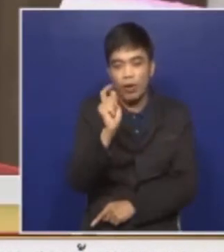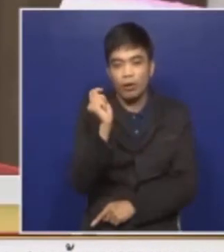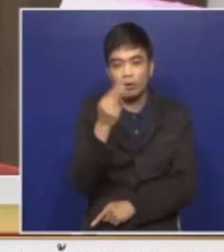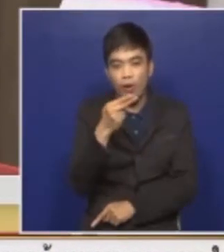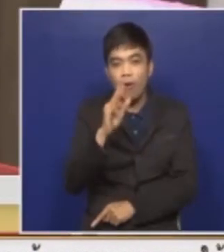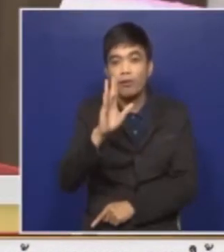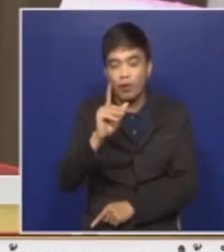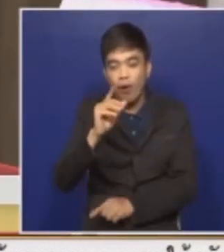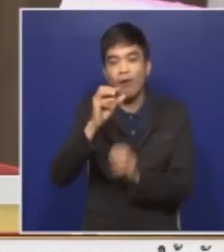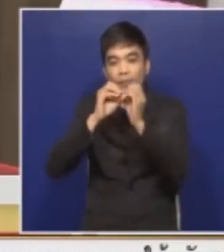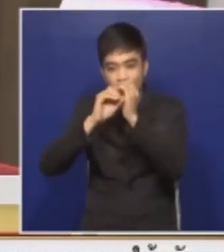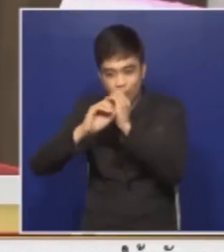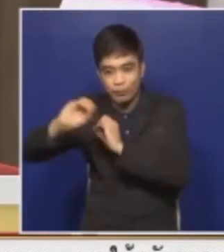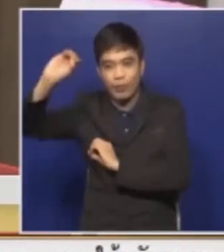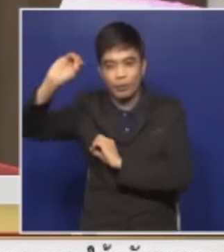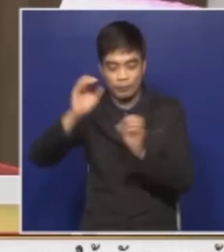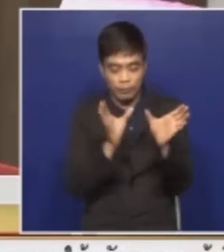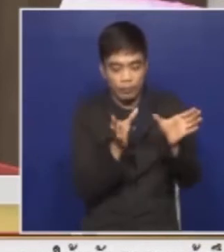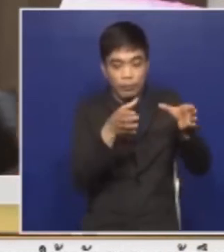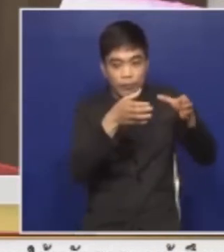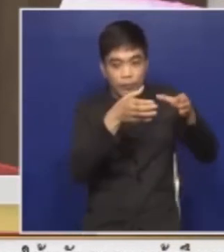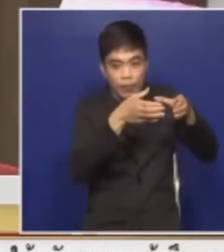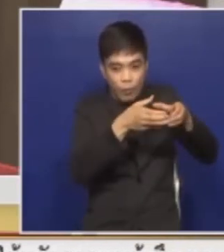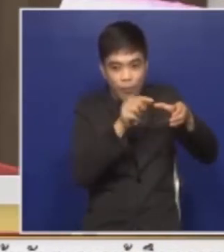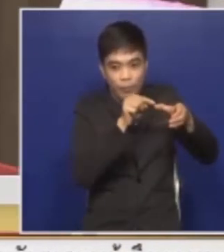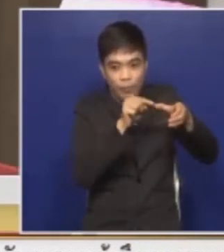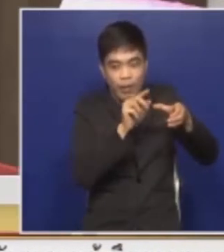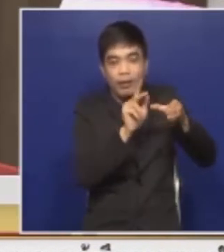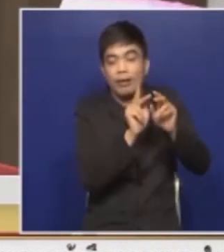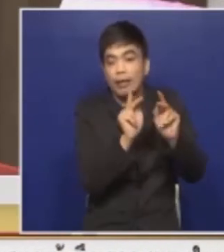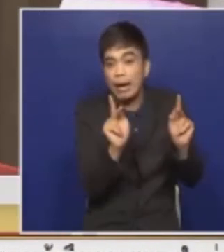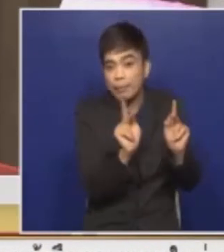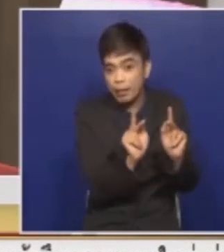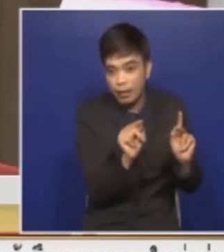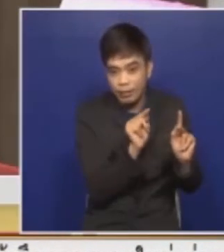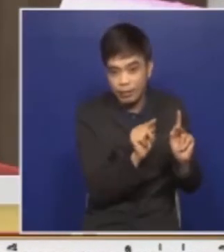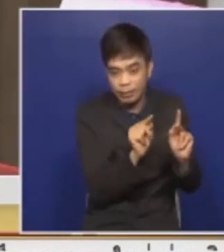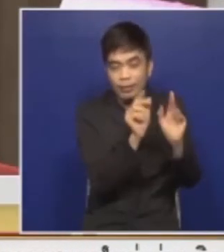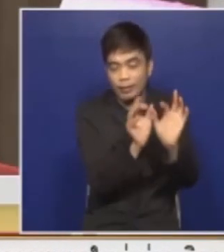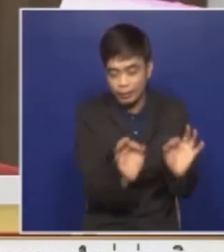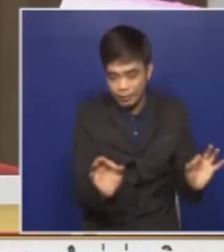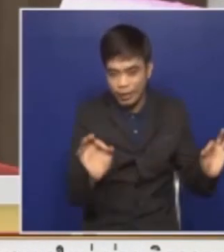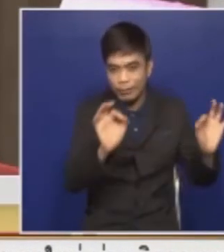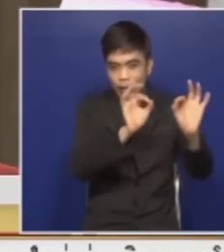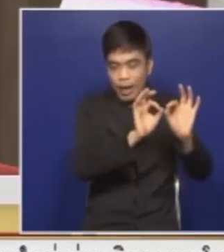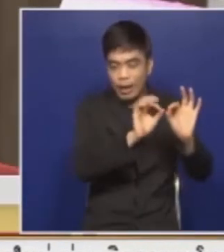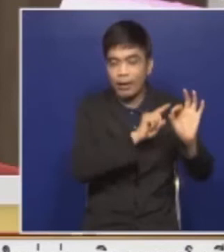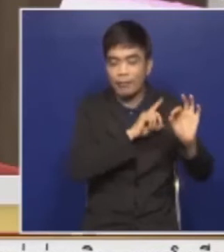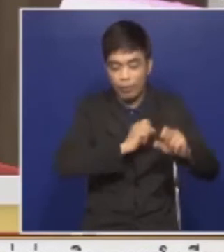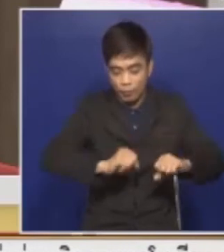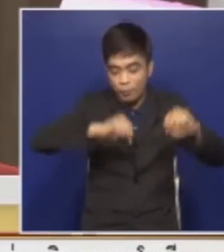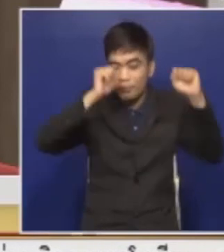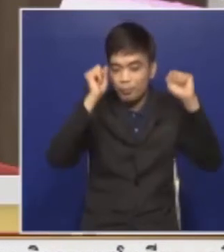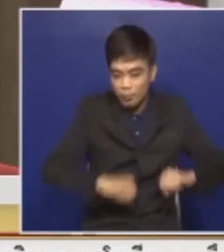ท่านประธานครับคณะกรรมการชุดนี้มีความสำคัญในการที่จะไปตัดสินใจเกี่ยว